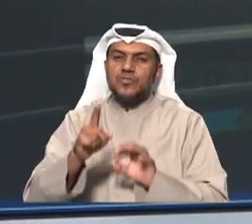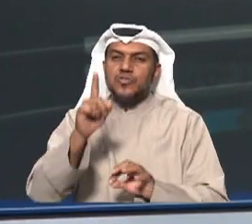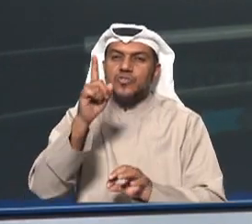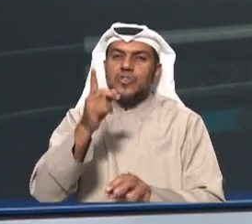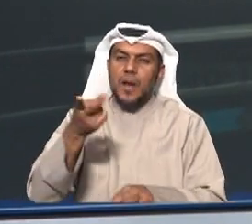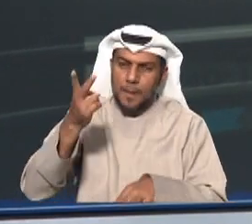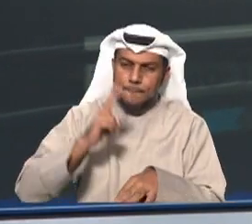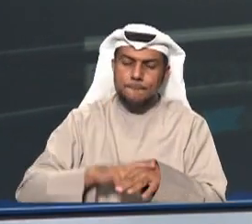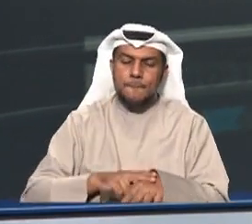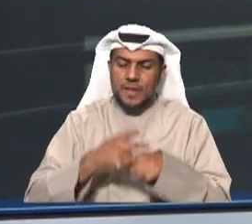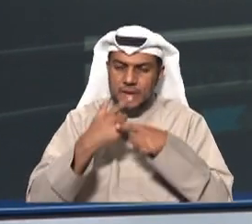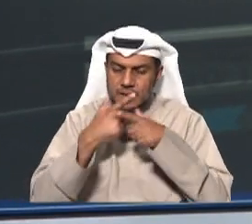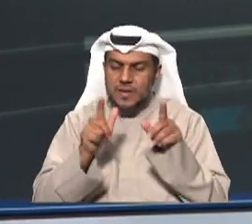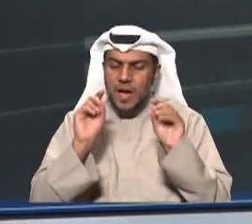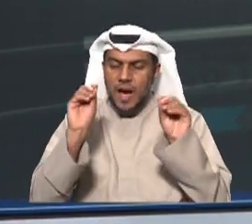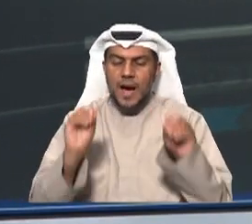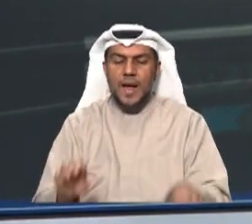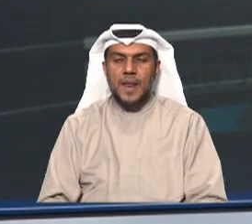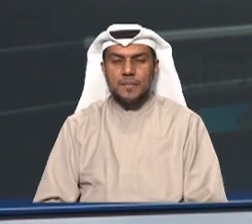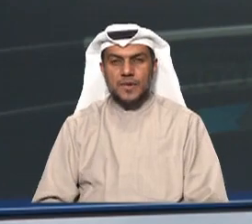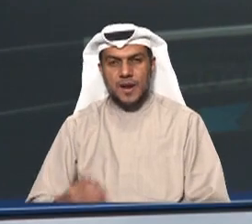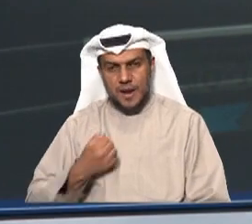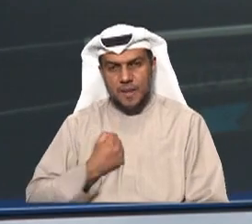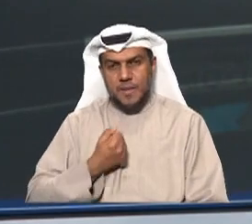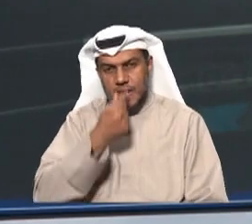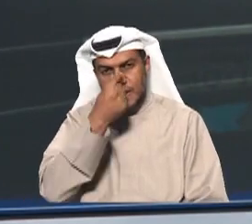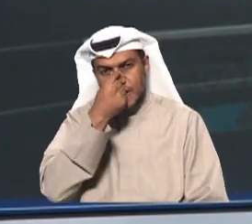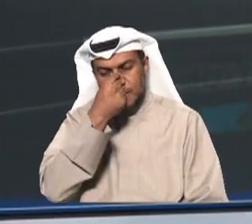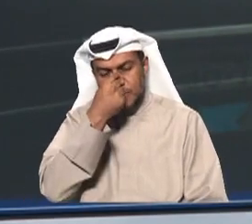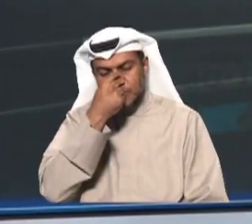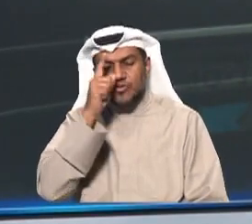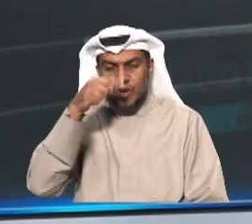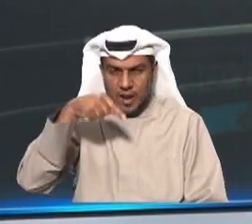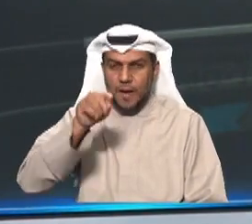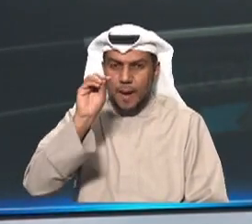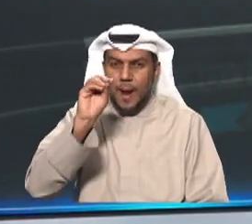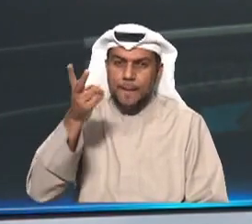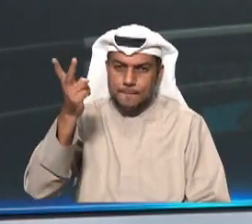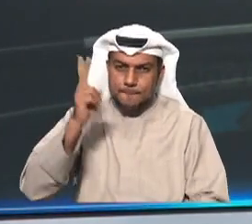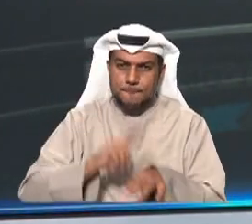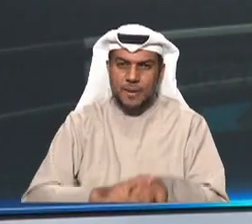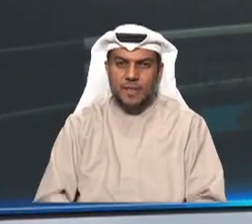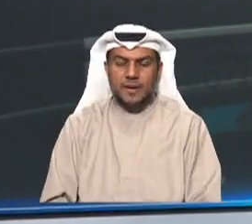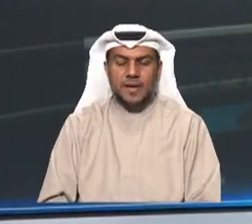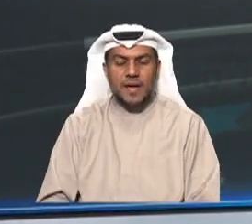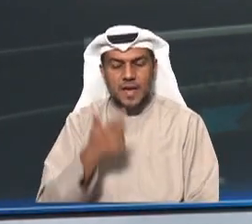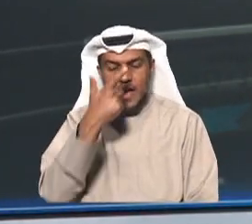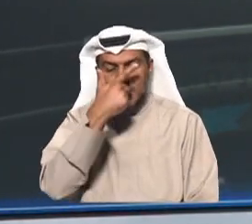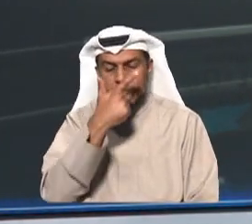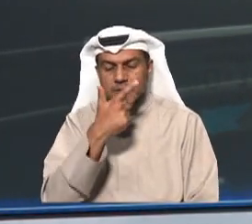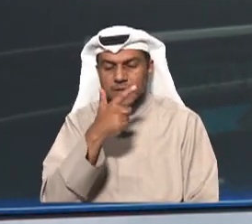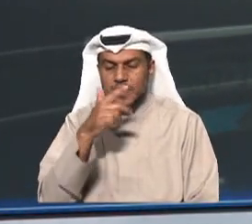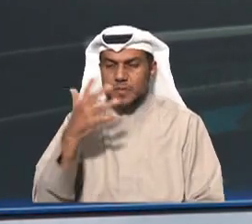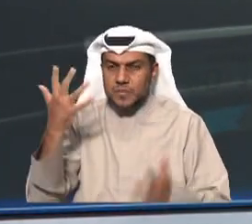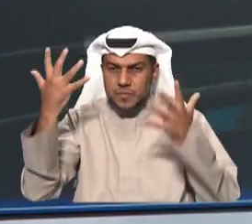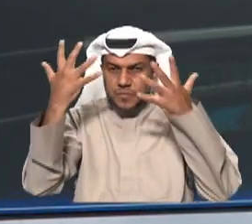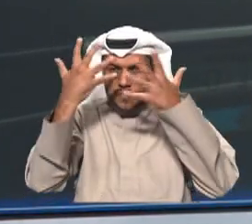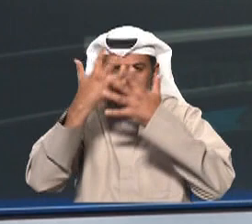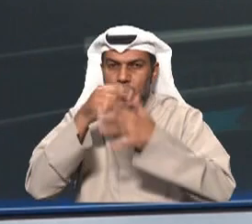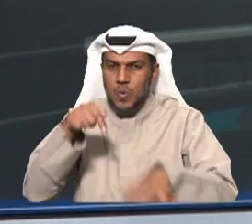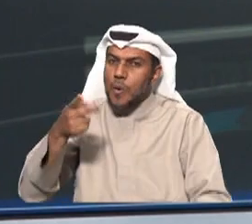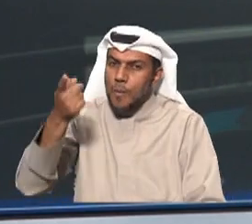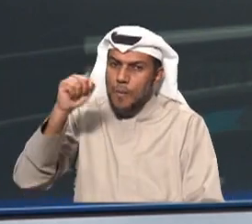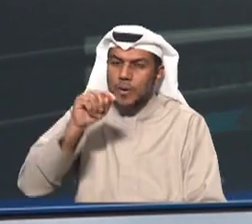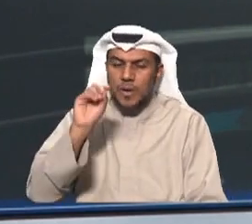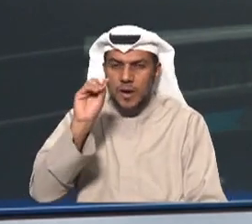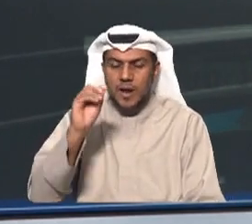عن حالة الطقس في يوم الأربعاء والخميس خلال نشراتنا القادمة. الطقس الضبابي مستمر معنا اليوم مباشر وحتى نهاية